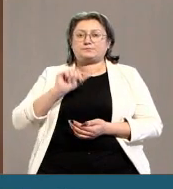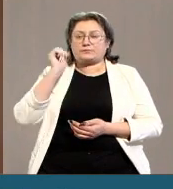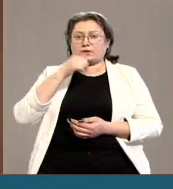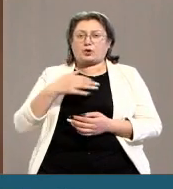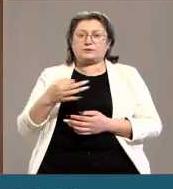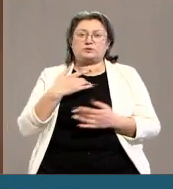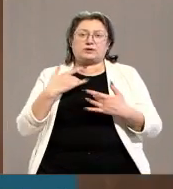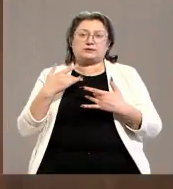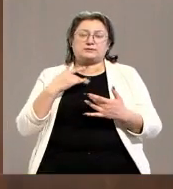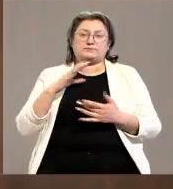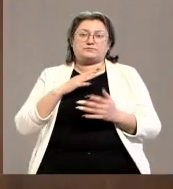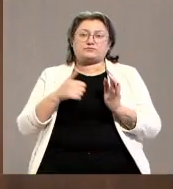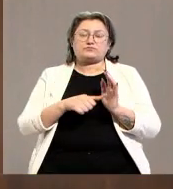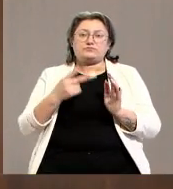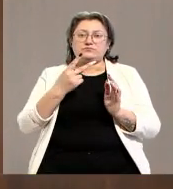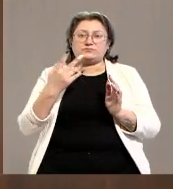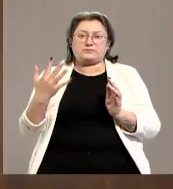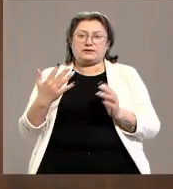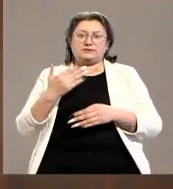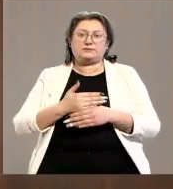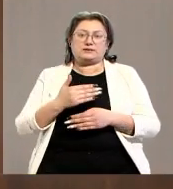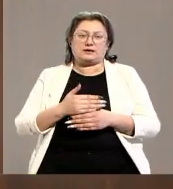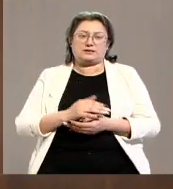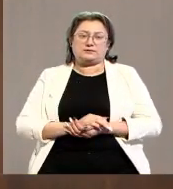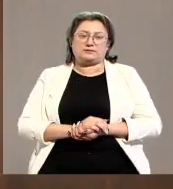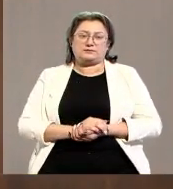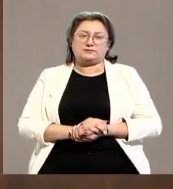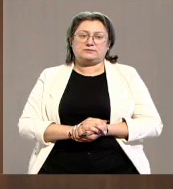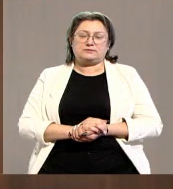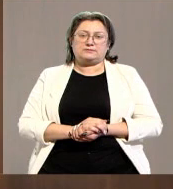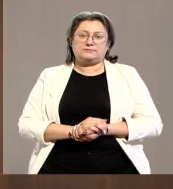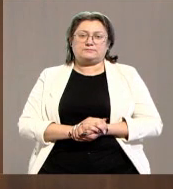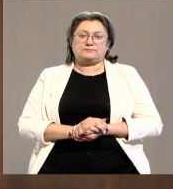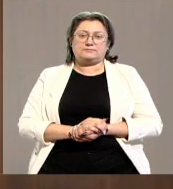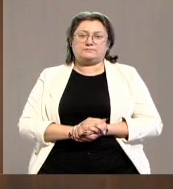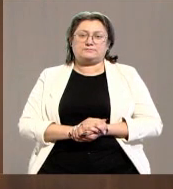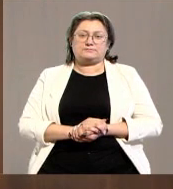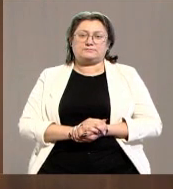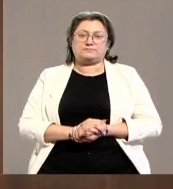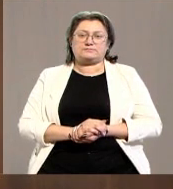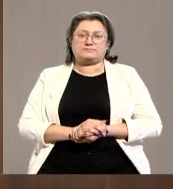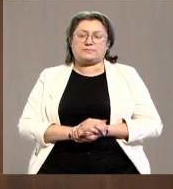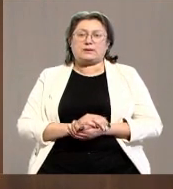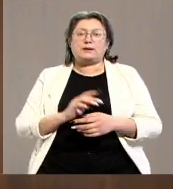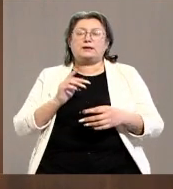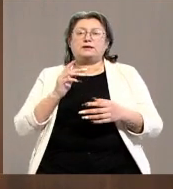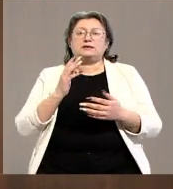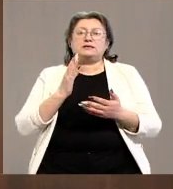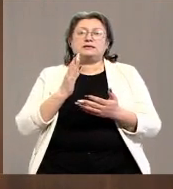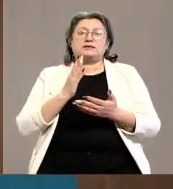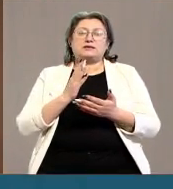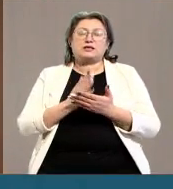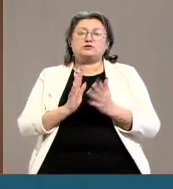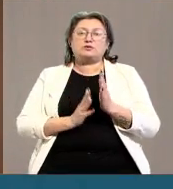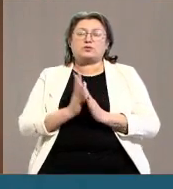области уделяется особое внимание театральному искусству. Музыкалық өнердің дамуында да оң динамика байқалады. Облыстық